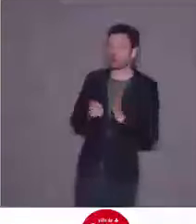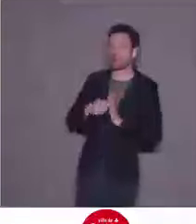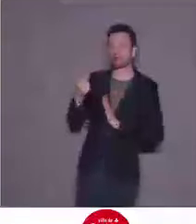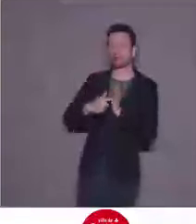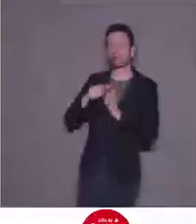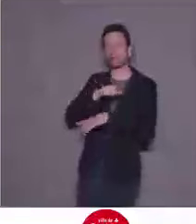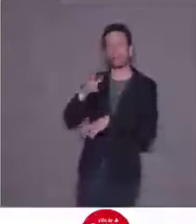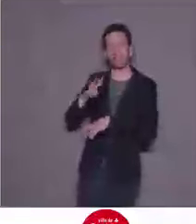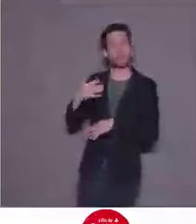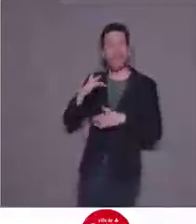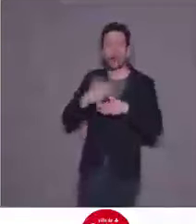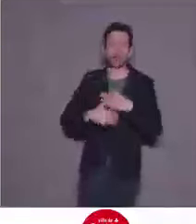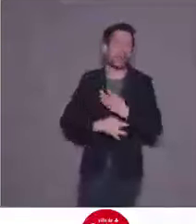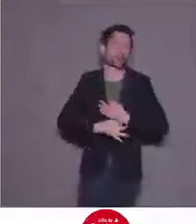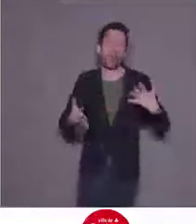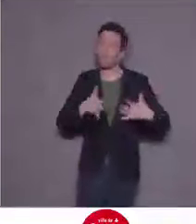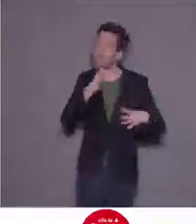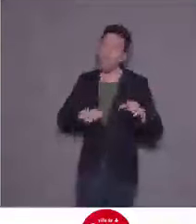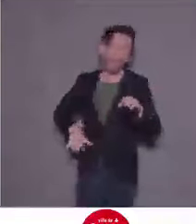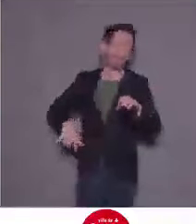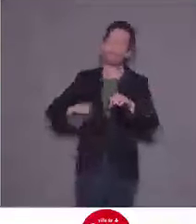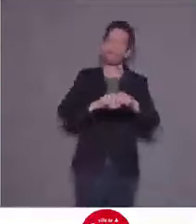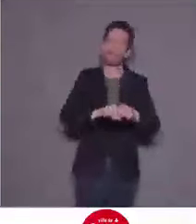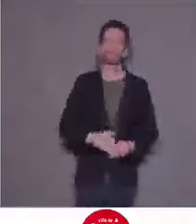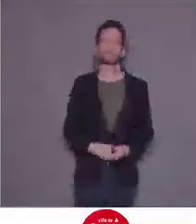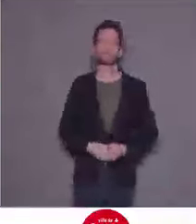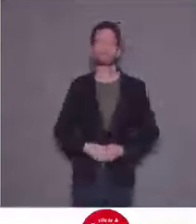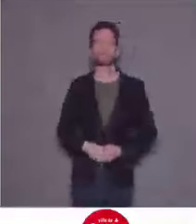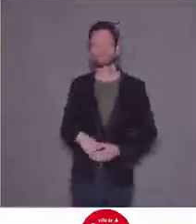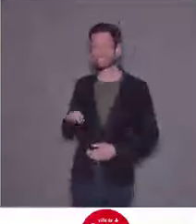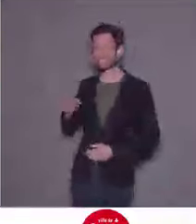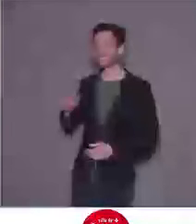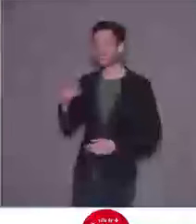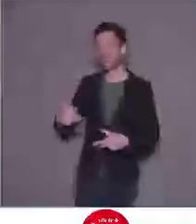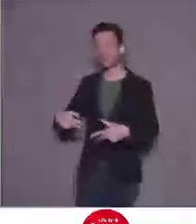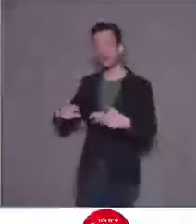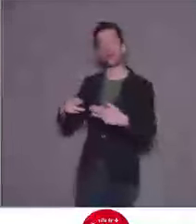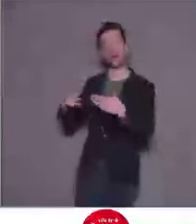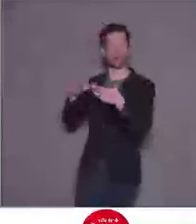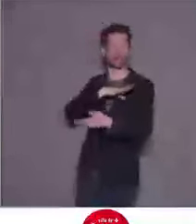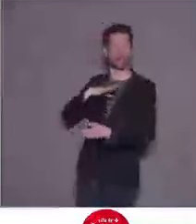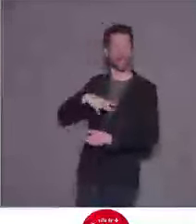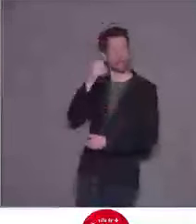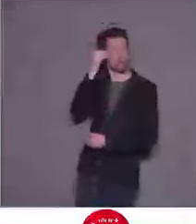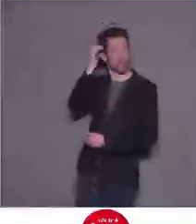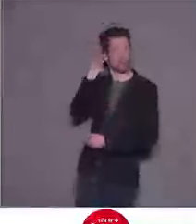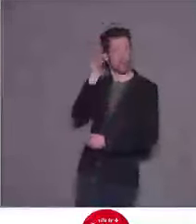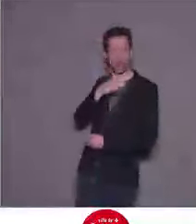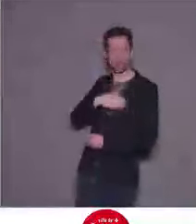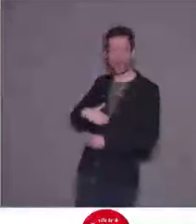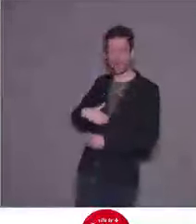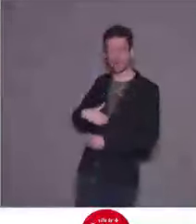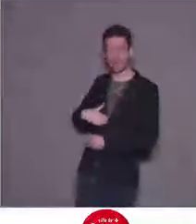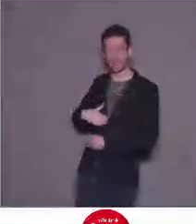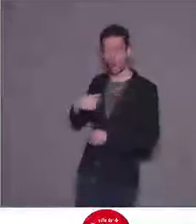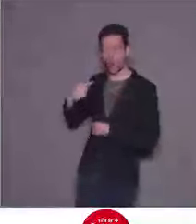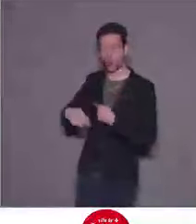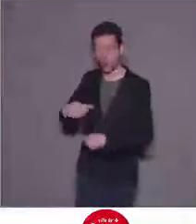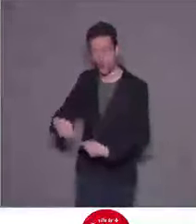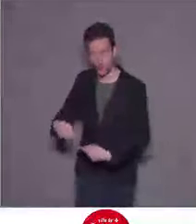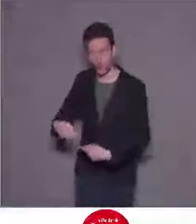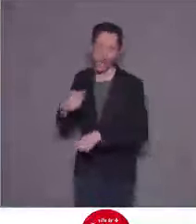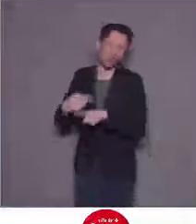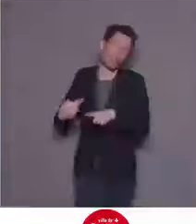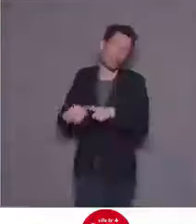le retard pris en la matière. À mi-temps du mandat de Madame le maire, je vous remercie de bien vouloir faire connaître à